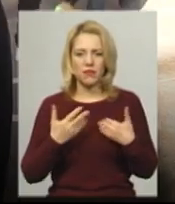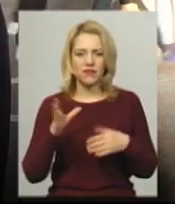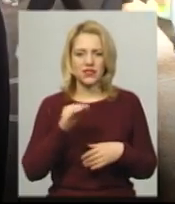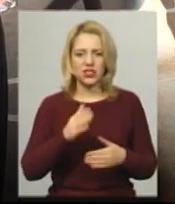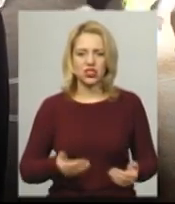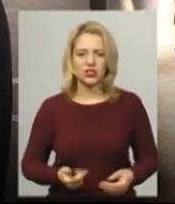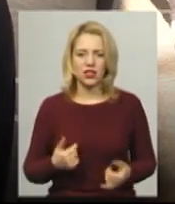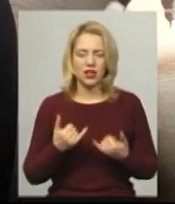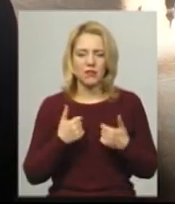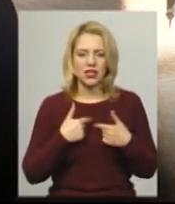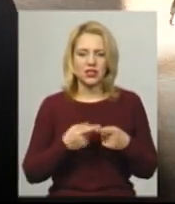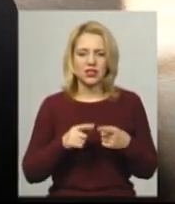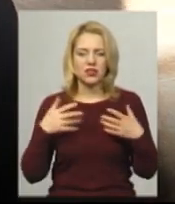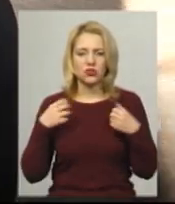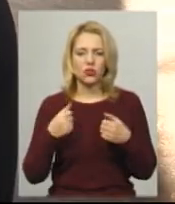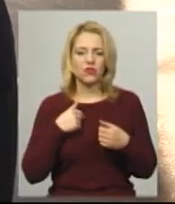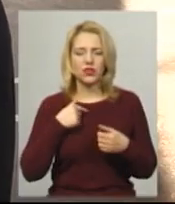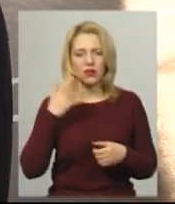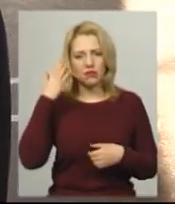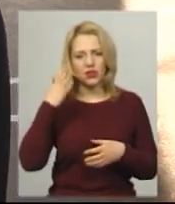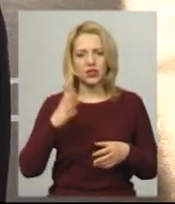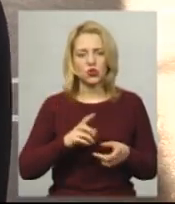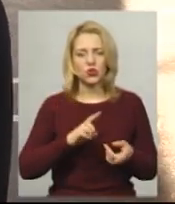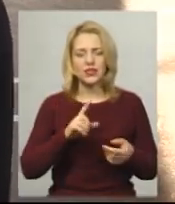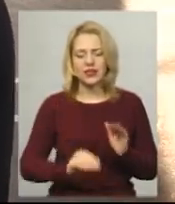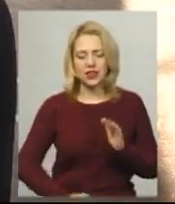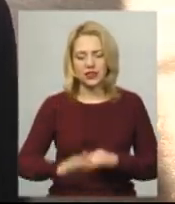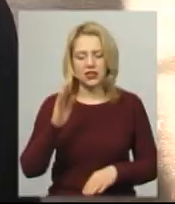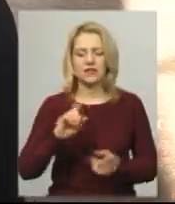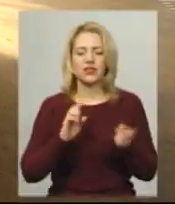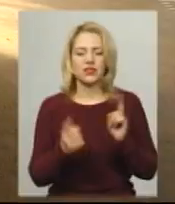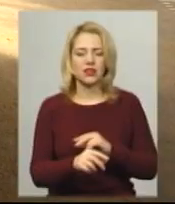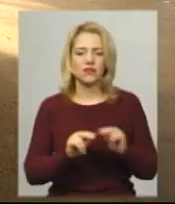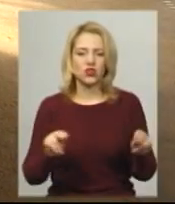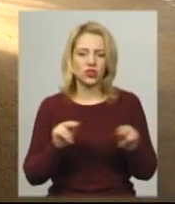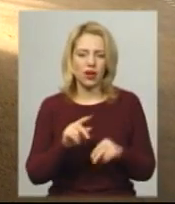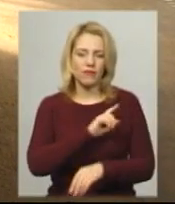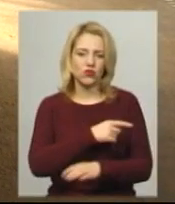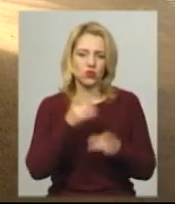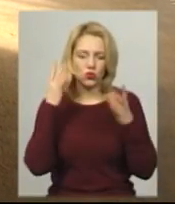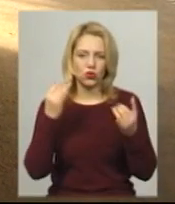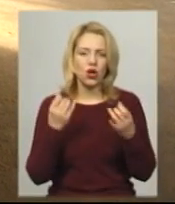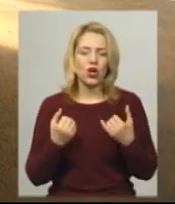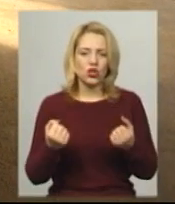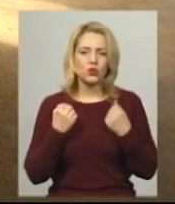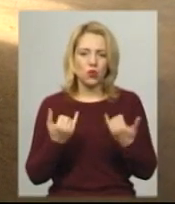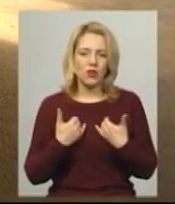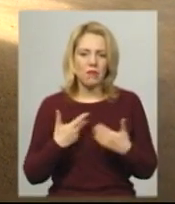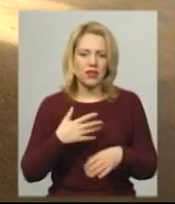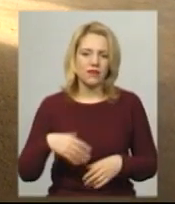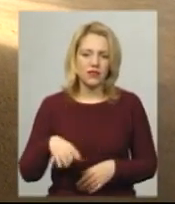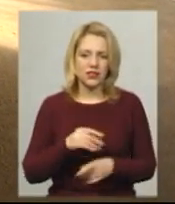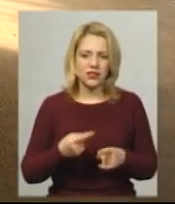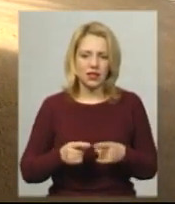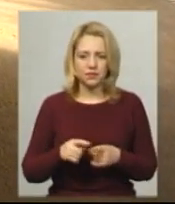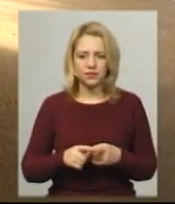здоров'я. Я з дитинства мрію стати вчителем фізкультури і для мене спорт – це все. На цих змаганнях відбувся відбір у збірних Хмельницької області з